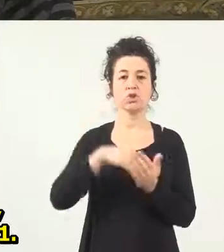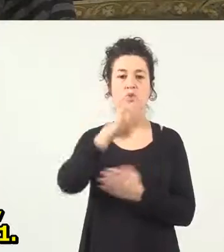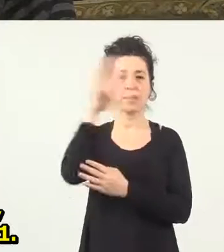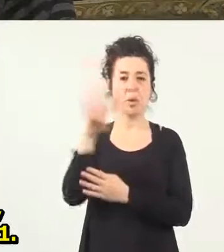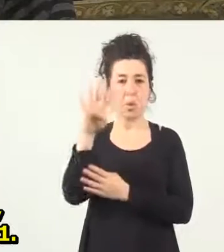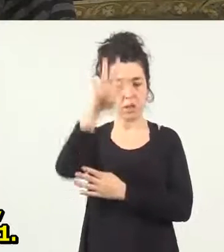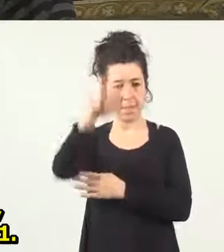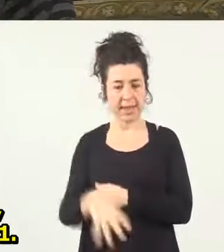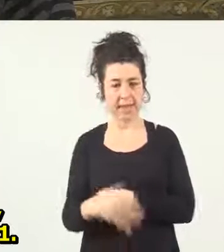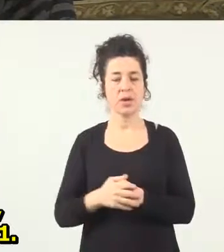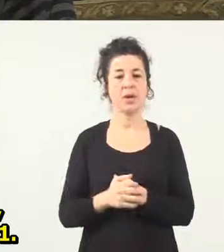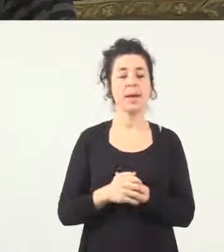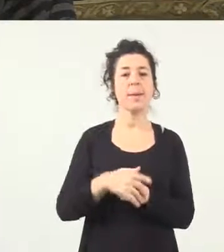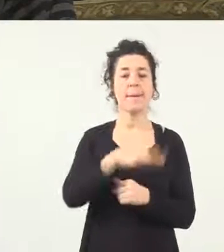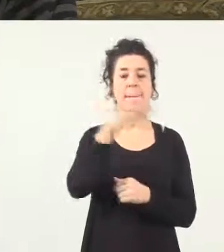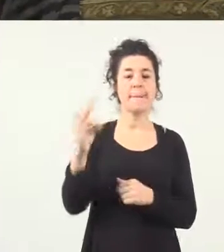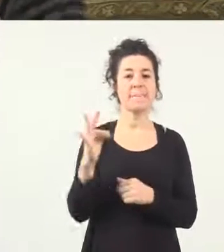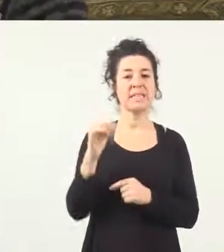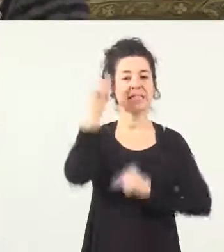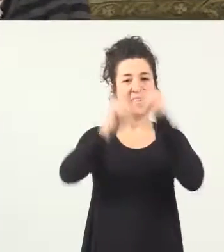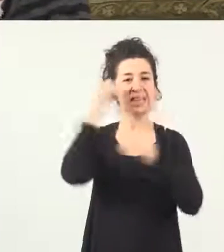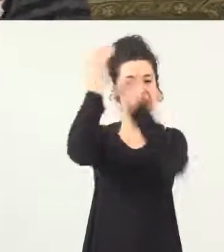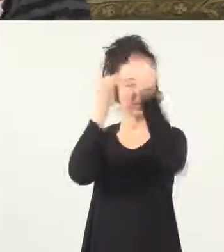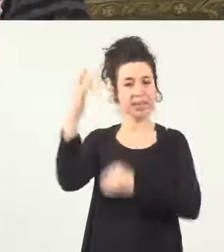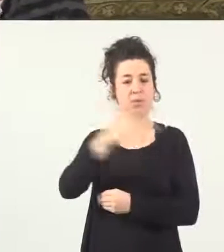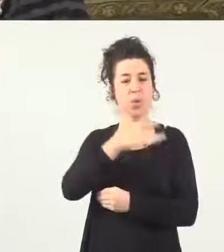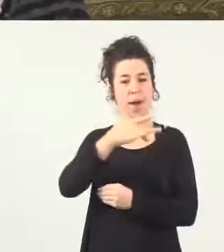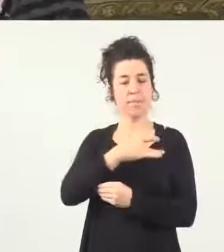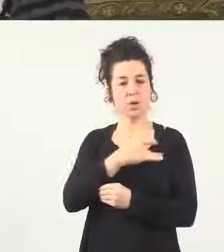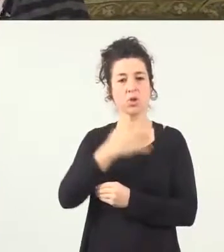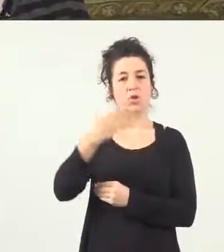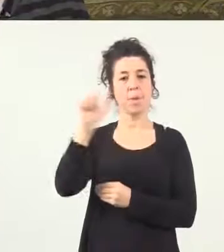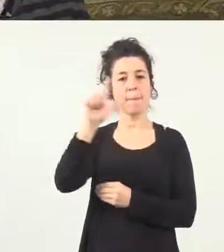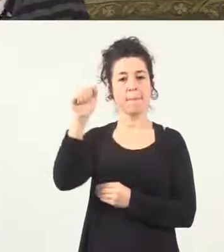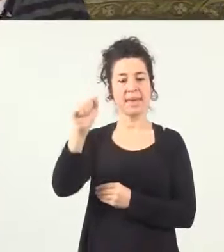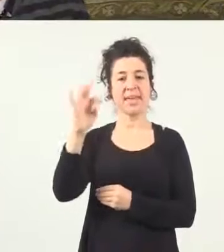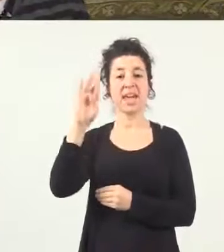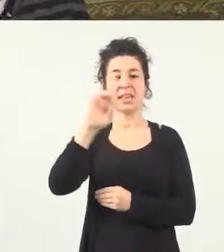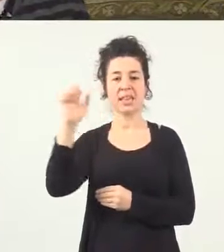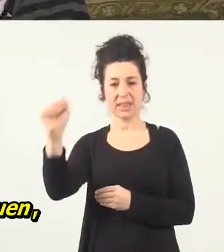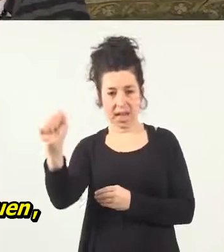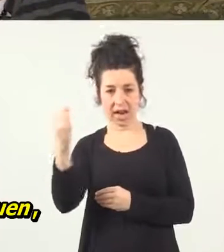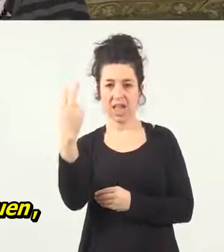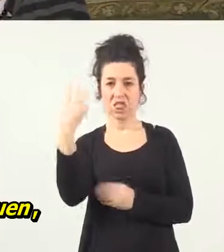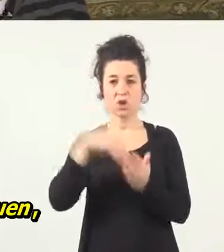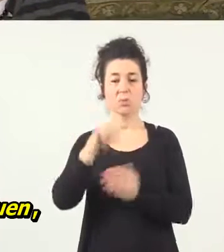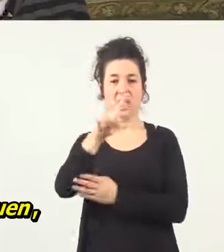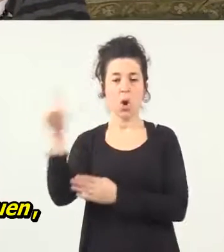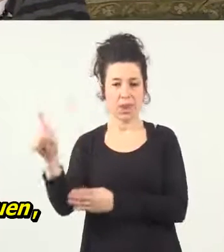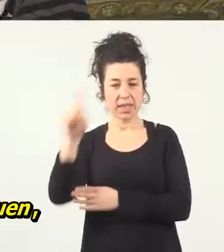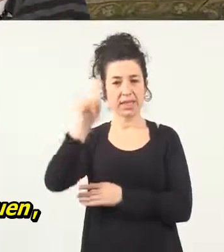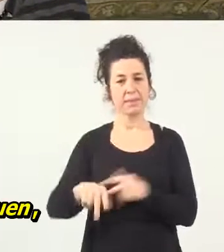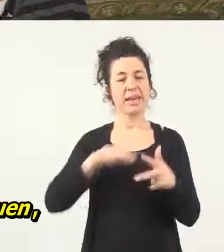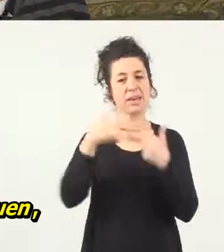Belaterra, 2011an. Euskaraz badauka ere argitaratuta poema liburu bat, Amaren